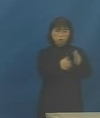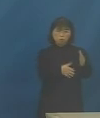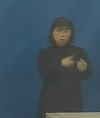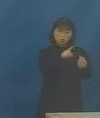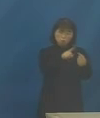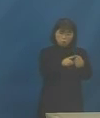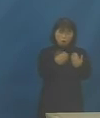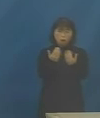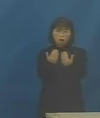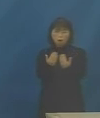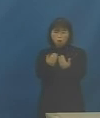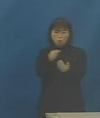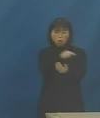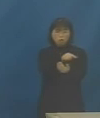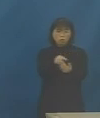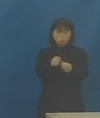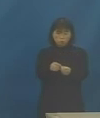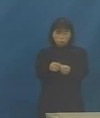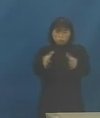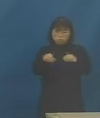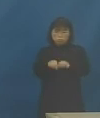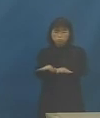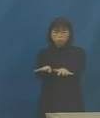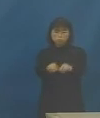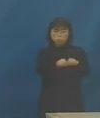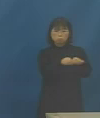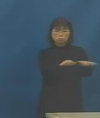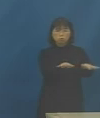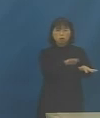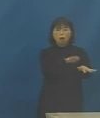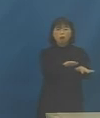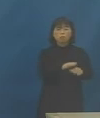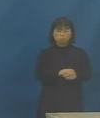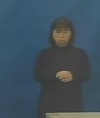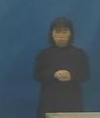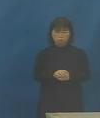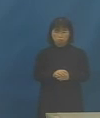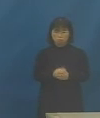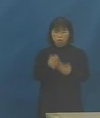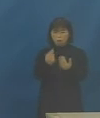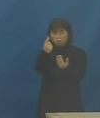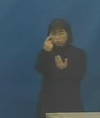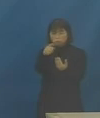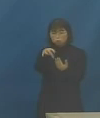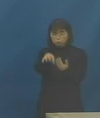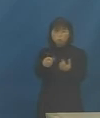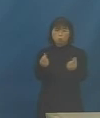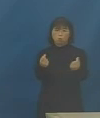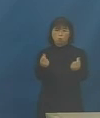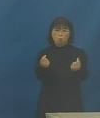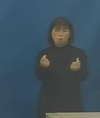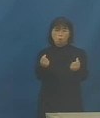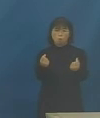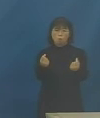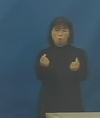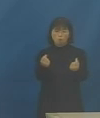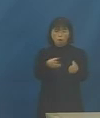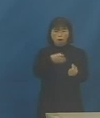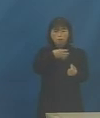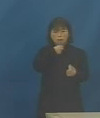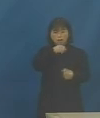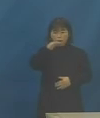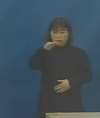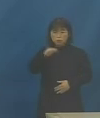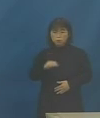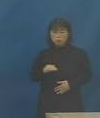結構爆発が感染というものが広がりがあると学習塾なんかもそうですであの特にで低年齢層です